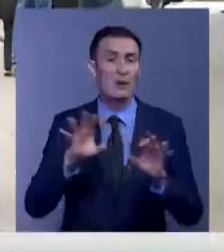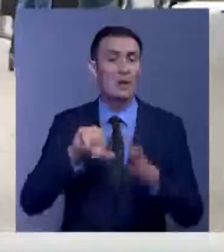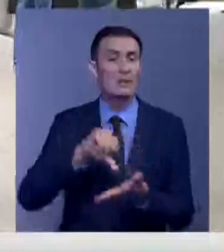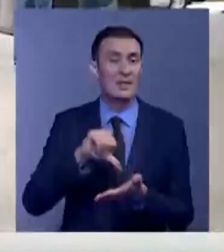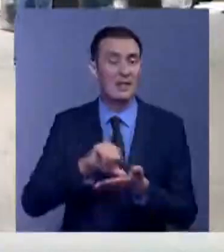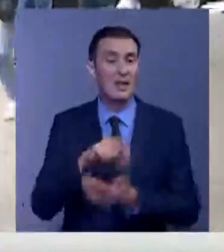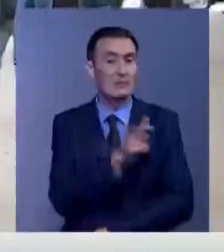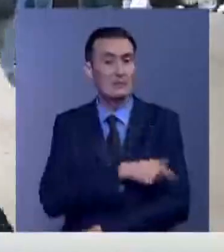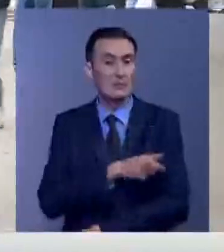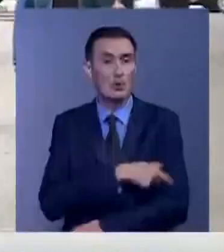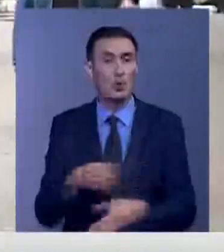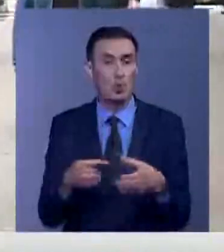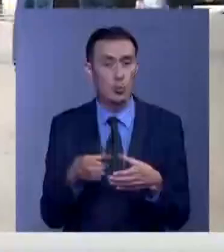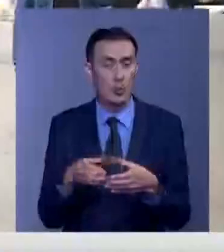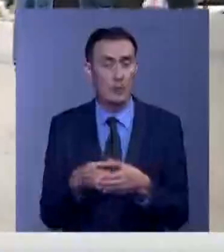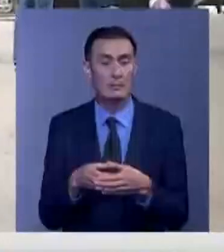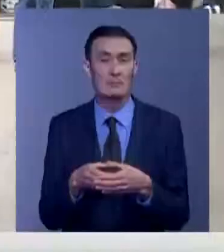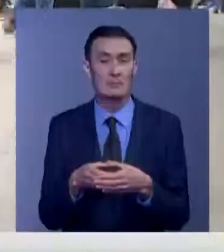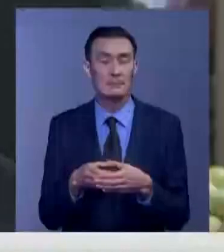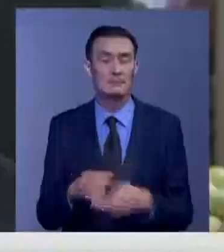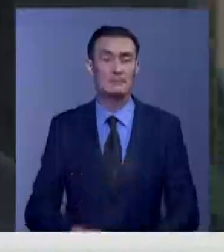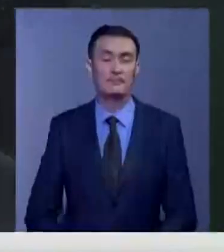представители мониторинговой группы о них.